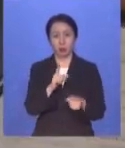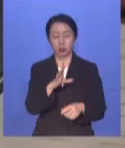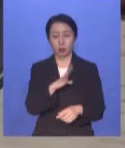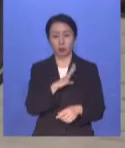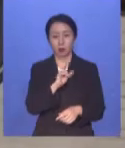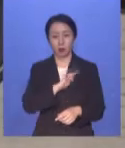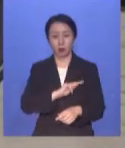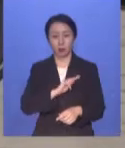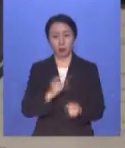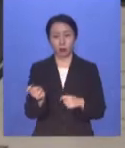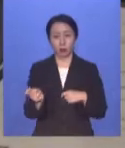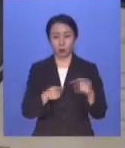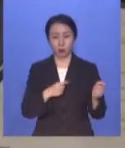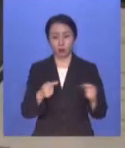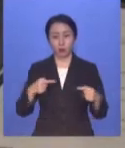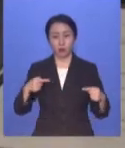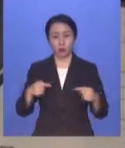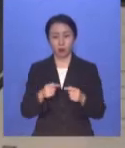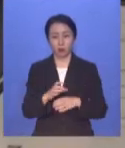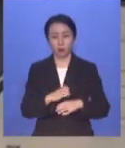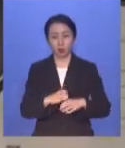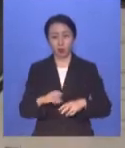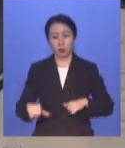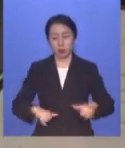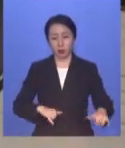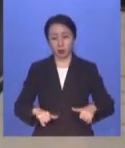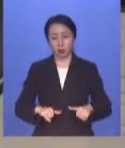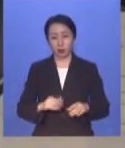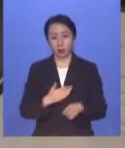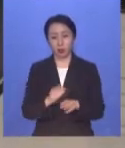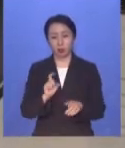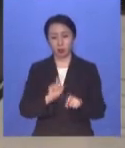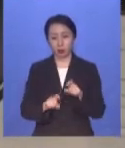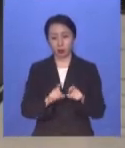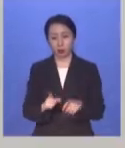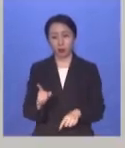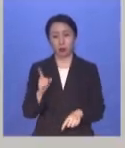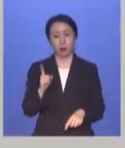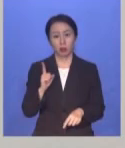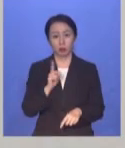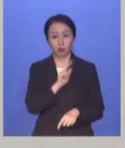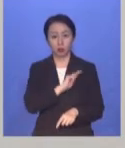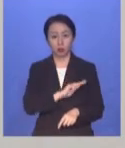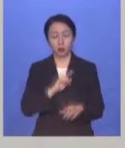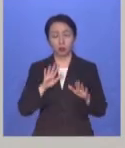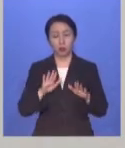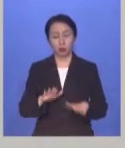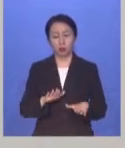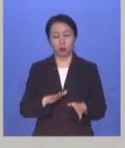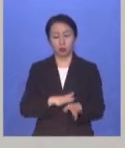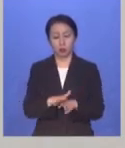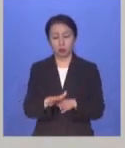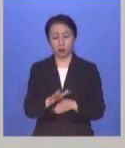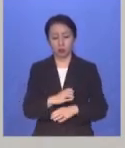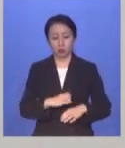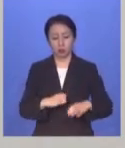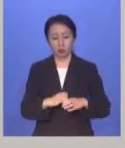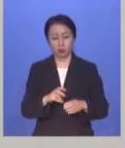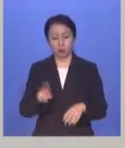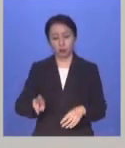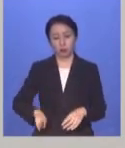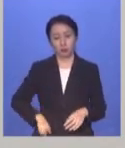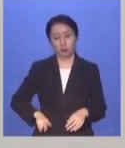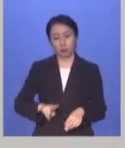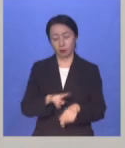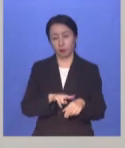присутствовали сотрудники управления по противодействию экстремизму, отдела по контролю за охранной деятельностью, местной полицейской службы и